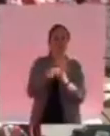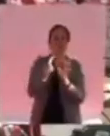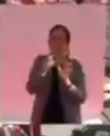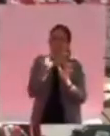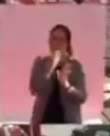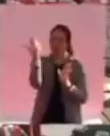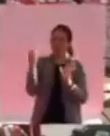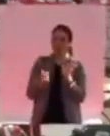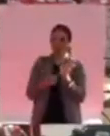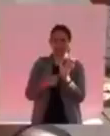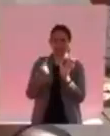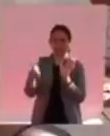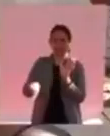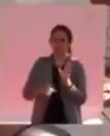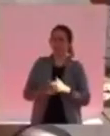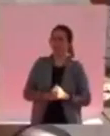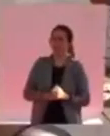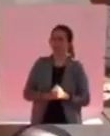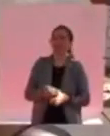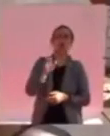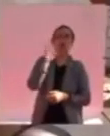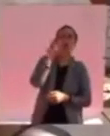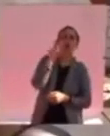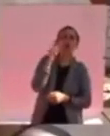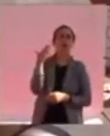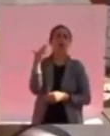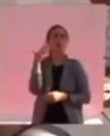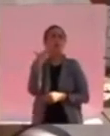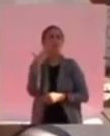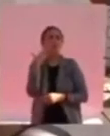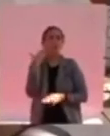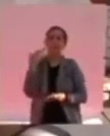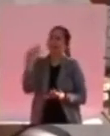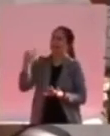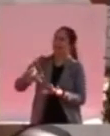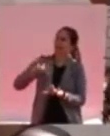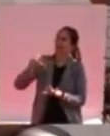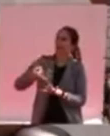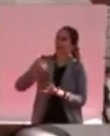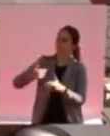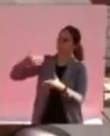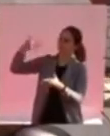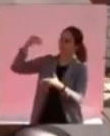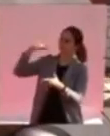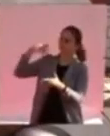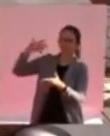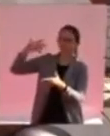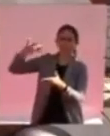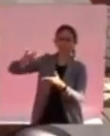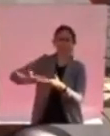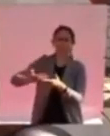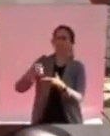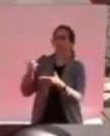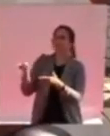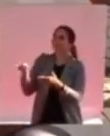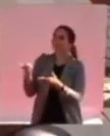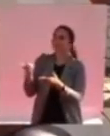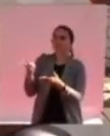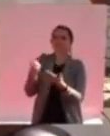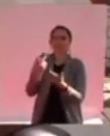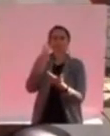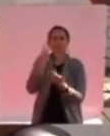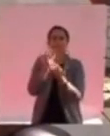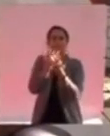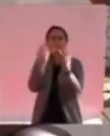donne e uomini che da sempre rappresentano l'elemento più importante la grande porta del